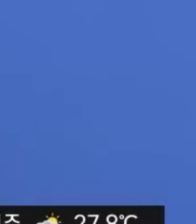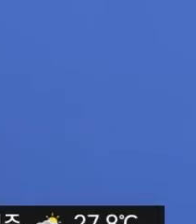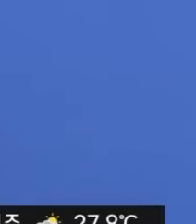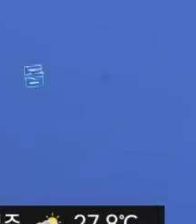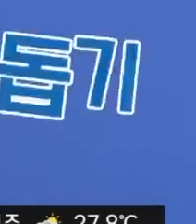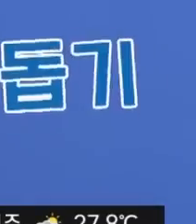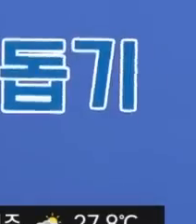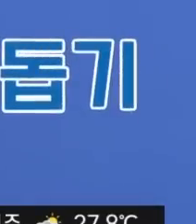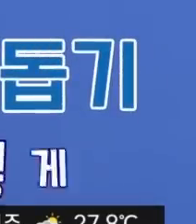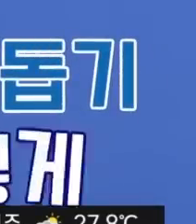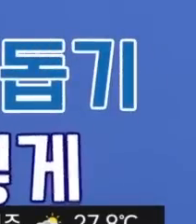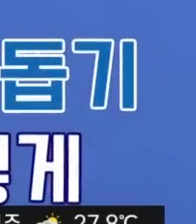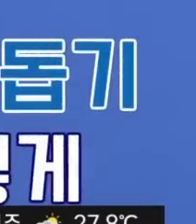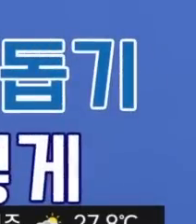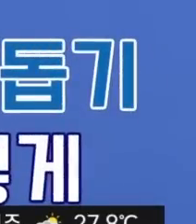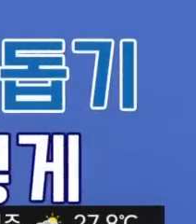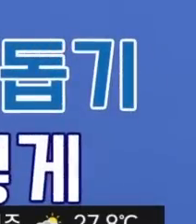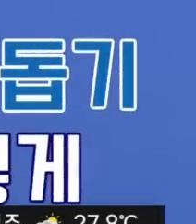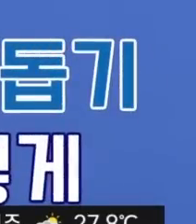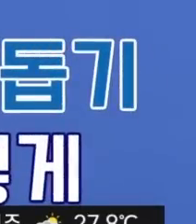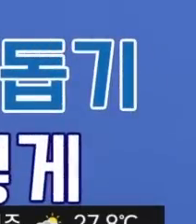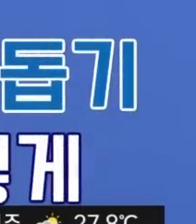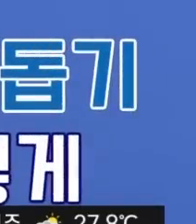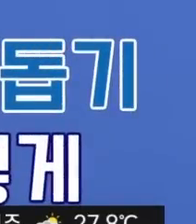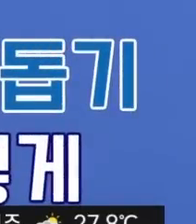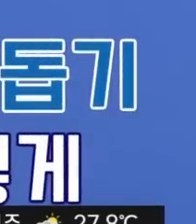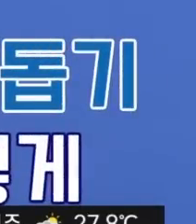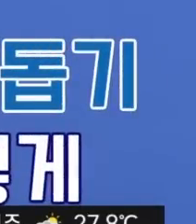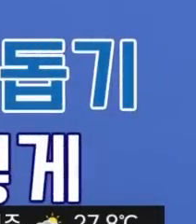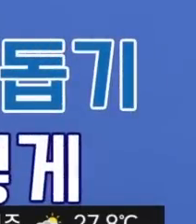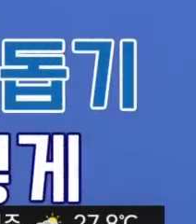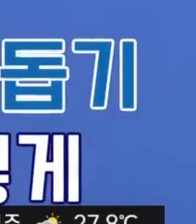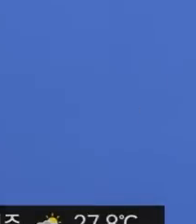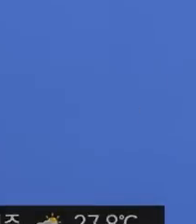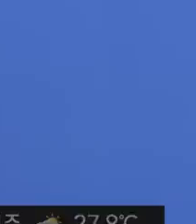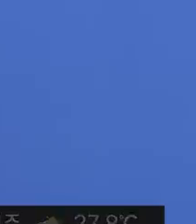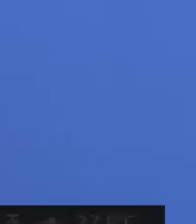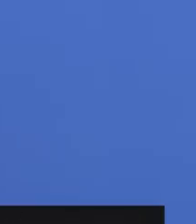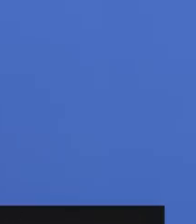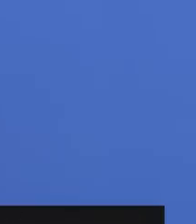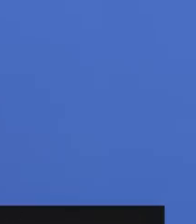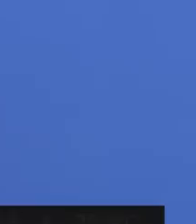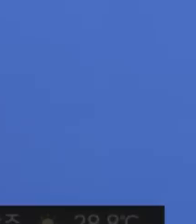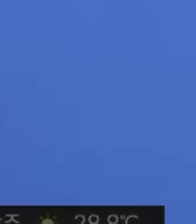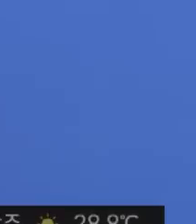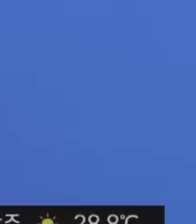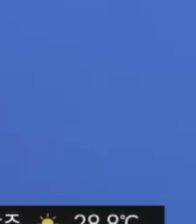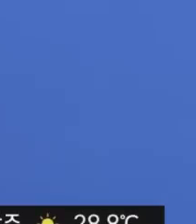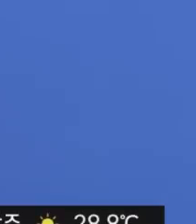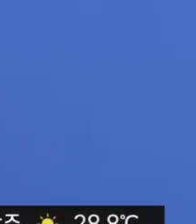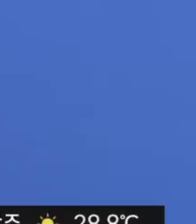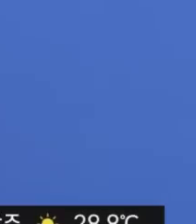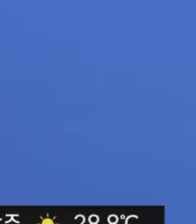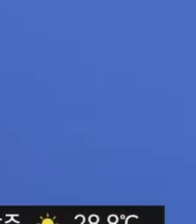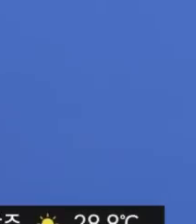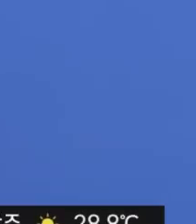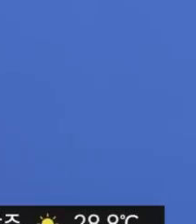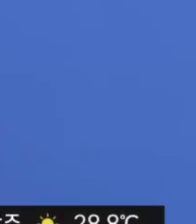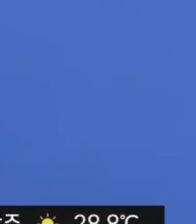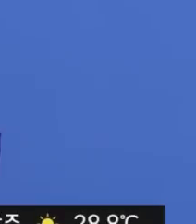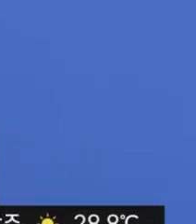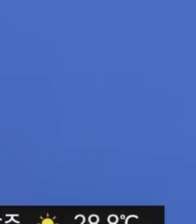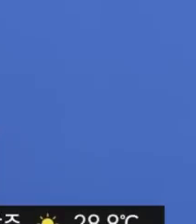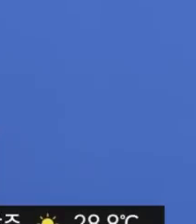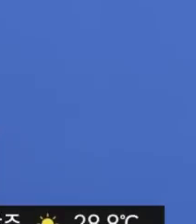게 비드 이거 특종 이후 의사 장화를 높기 위해서 모리 란 것처럼 이렇게 규정한 것에 대해서는 분야 사실이 아니라는 그리고 걔가 그렇게 할